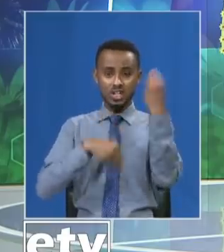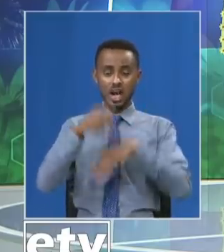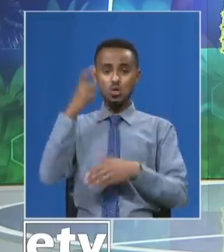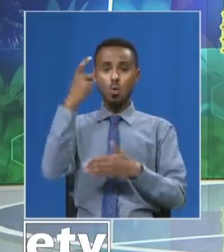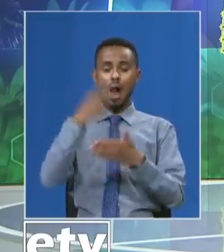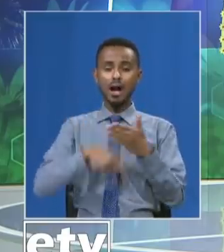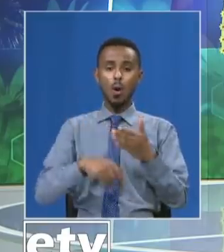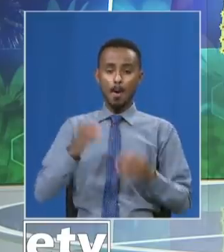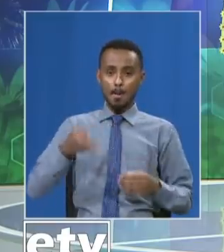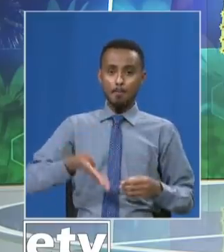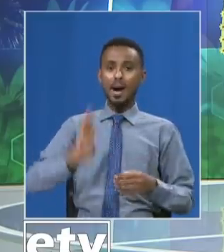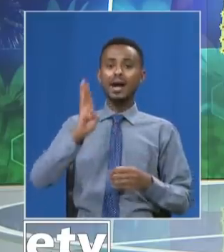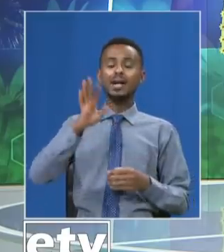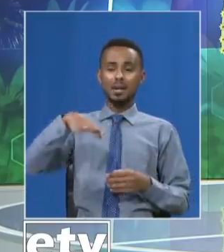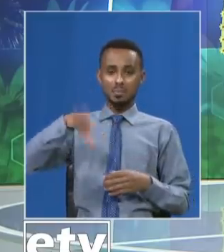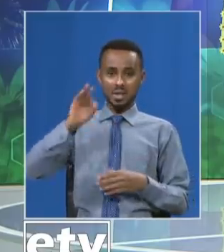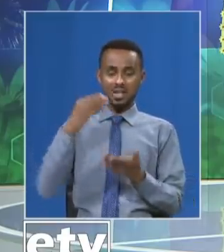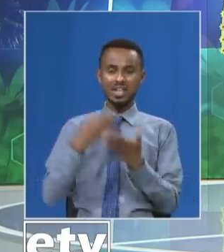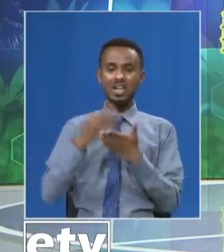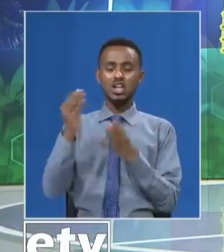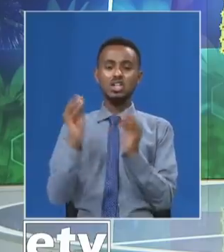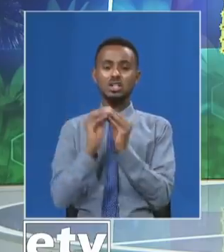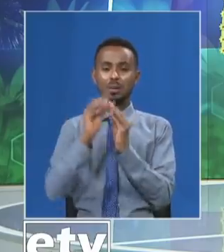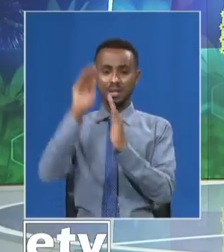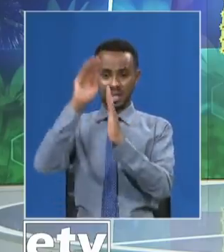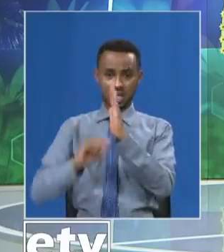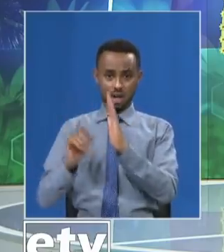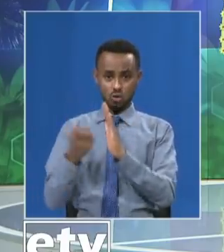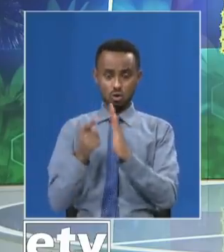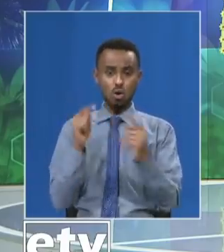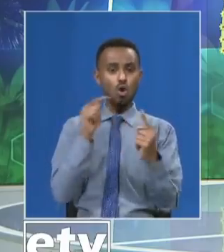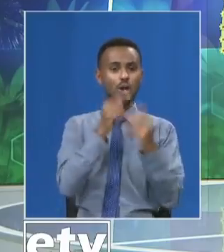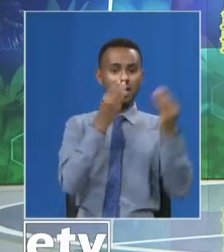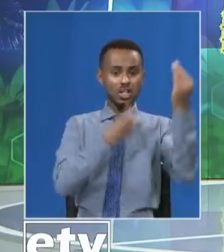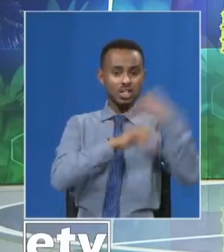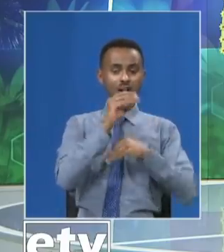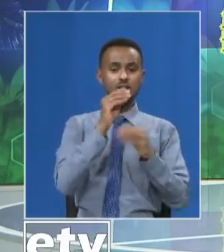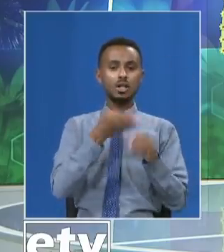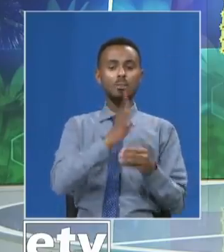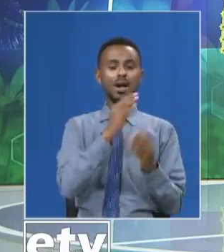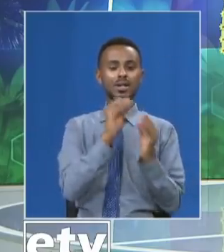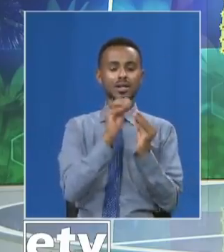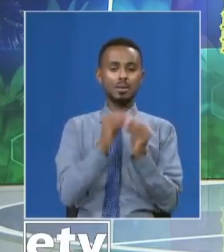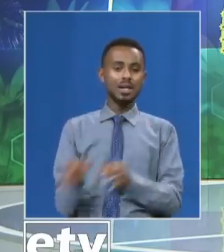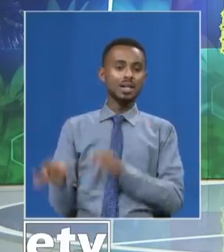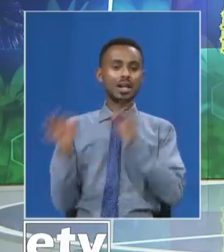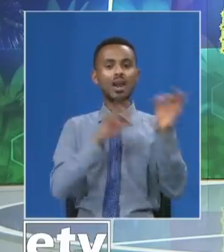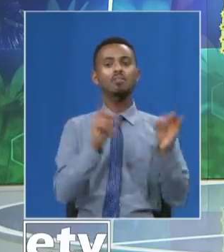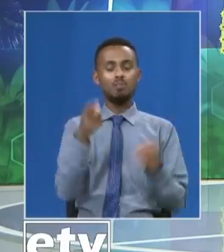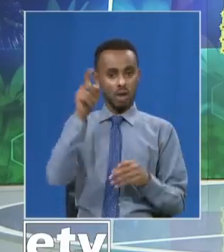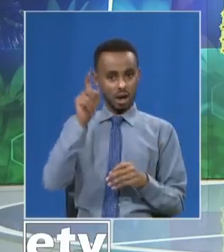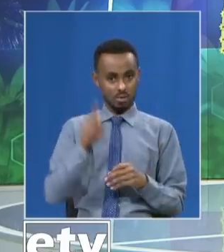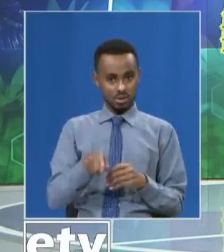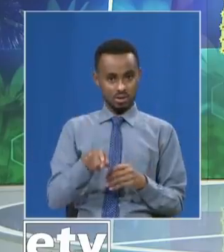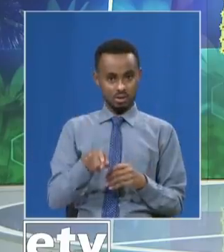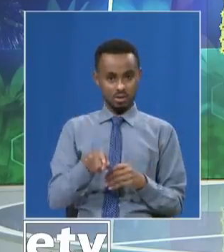ዋጋው ባንክ ከመገኝ የገዢ ሂሳብ ተቀናሽ ሆኖ ወደ ሻጭ የባንክ ሂሳብ የተላለፈ መሆን